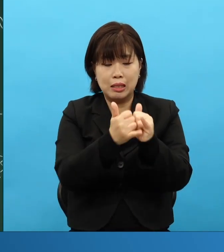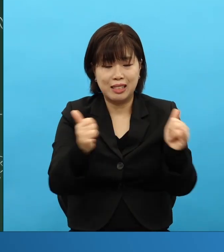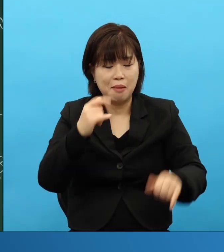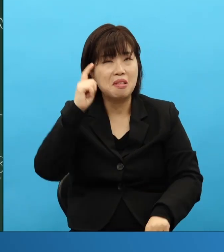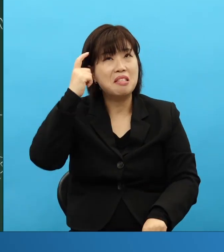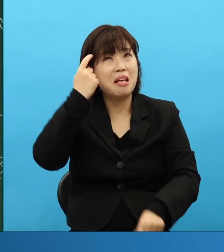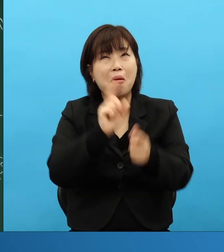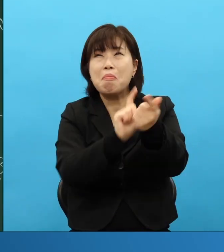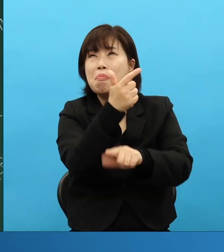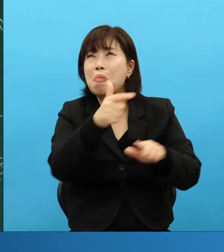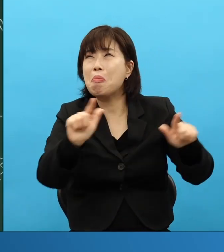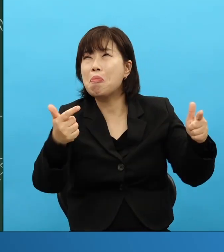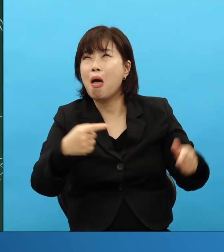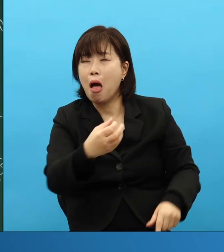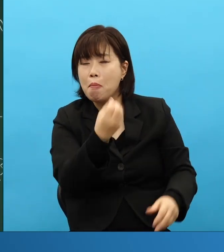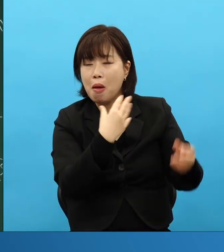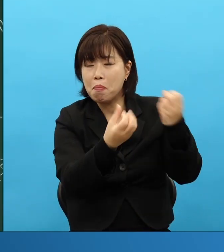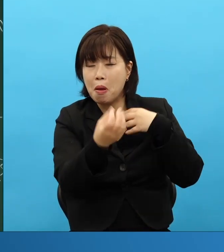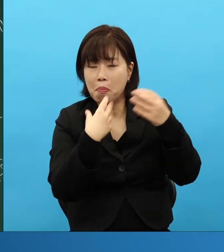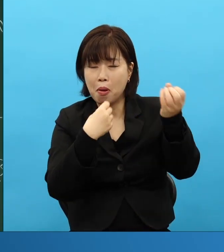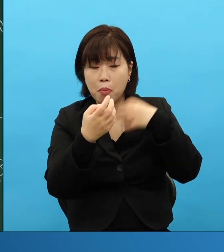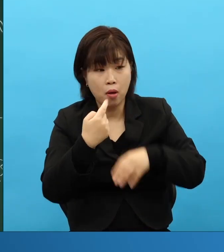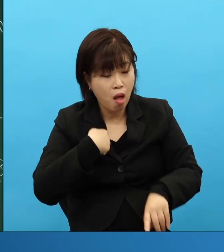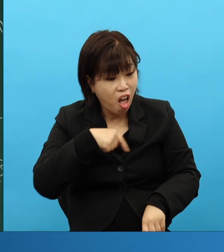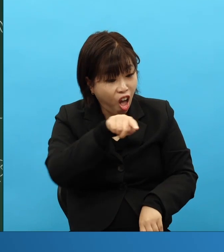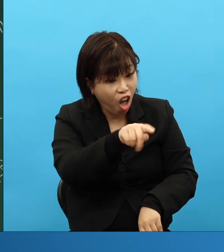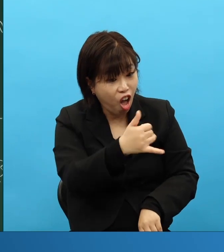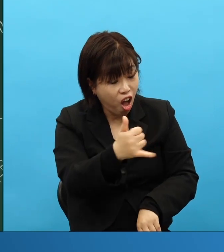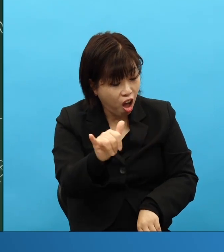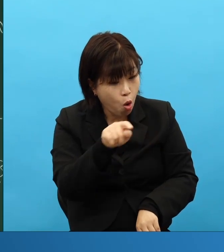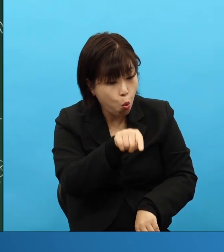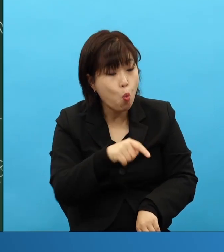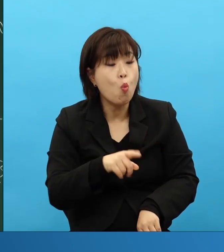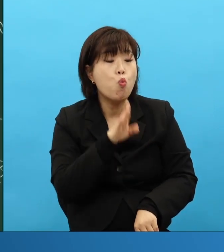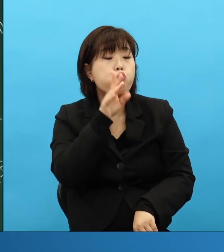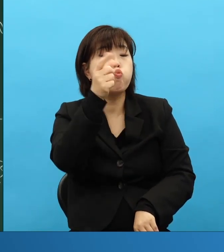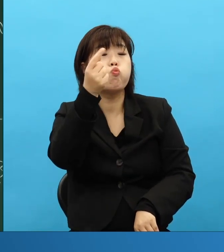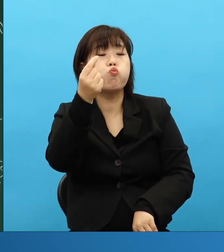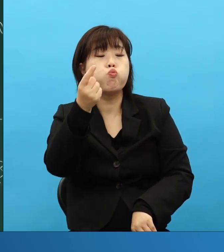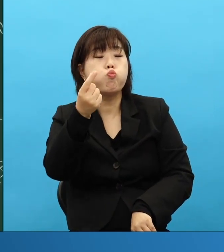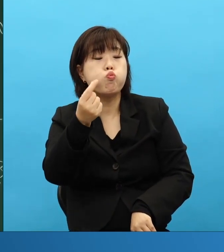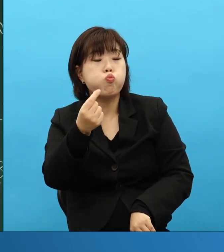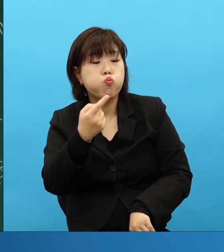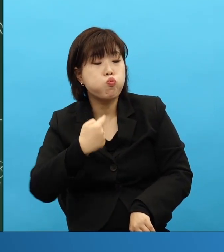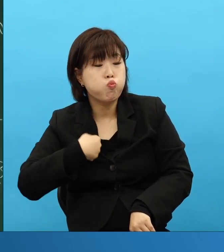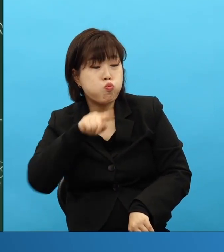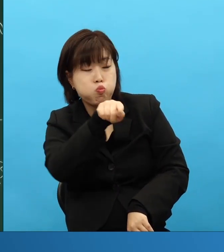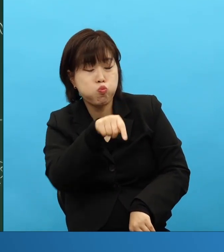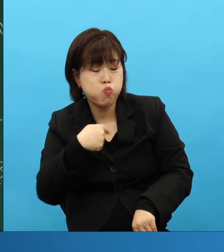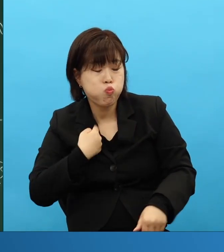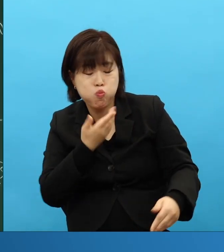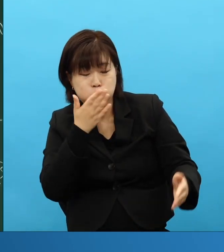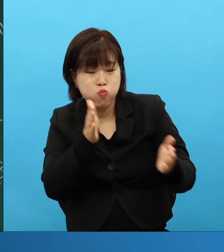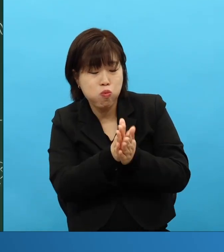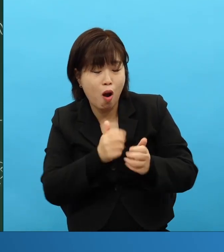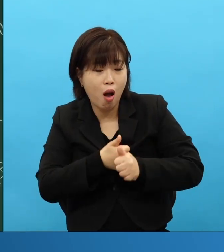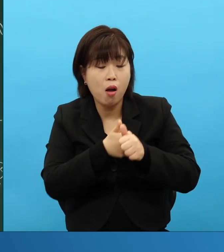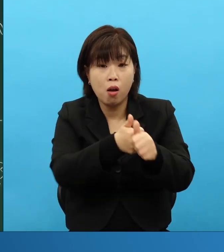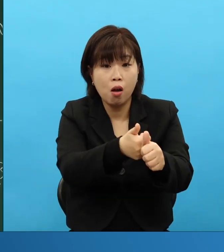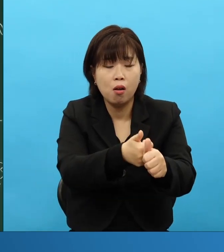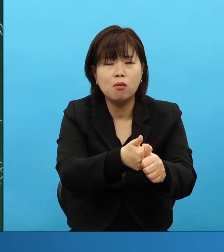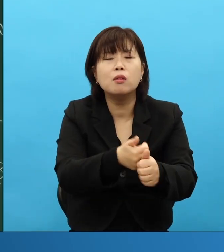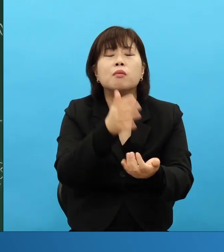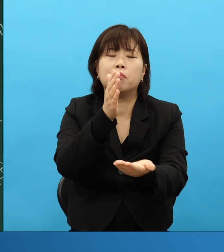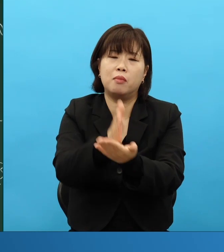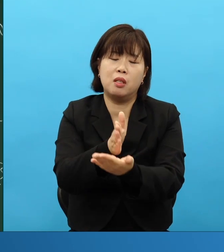안 되지. That listening to this person, that person, staking your life on that, you can't have that. 여러분이 진짜 기도해서 응답 받는 걸로 생을 걸어야 That 돼. you have to really stake your life on 그렇죠? something that you can